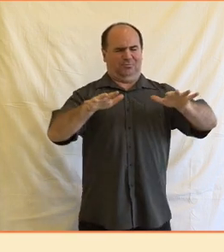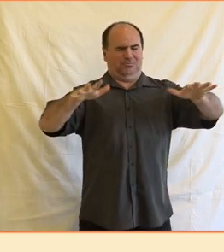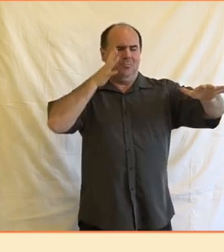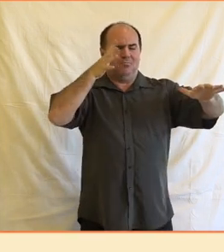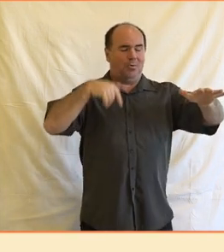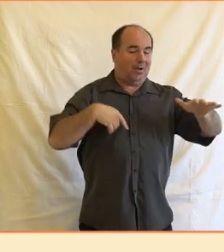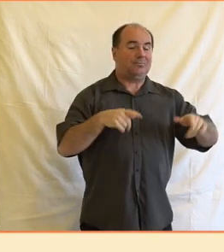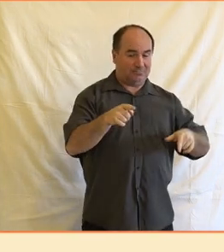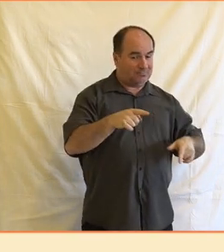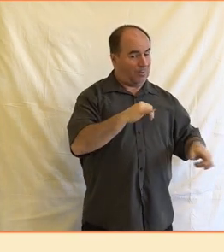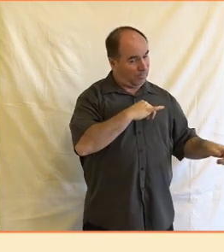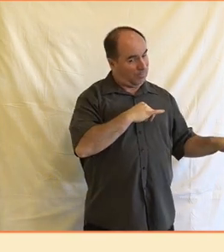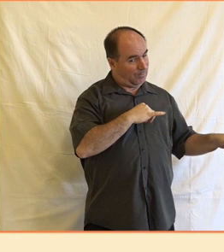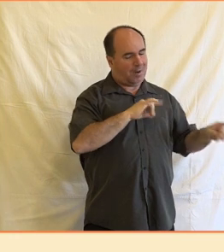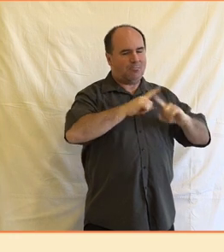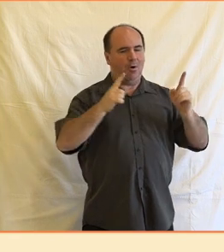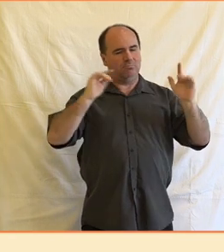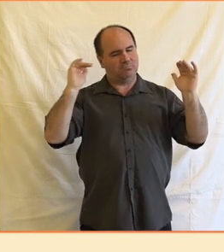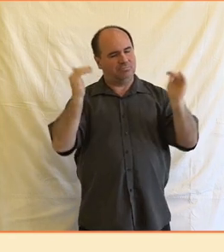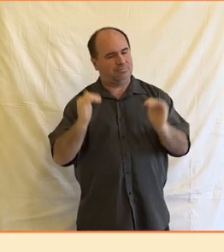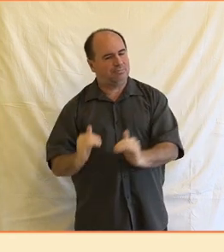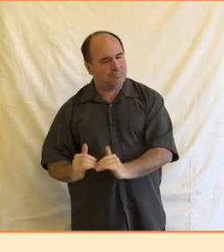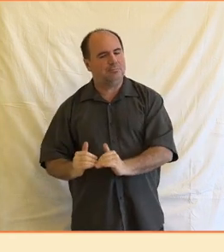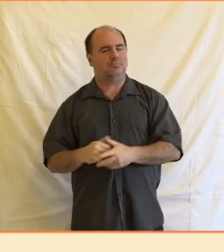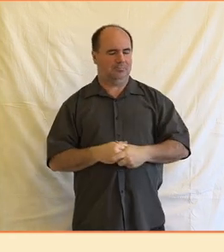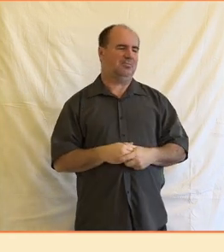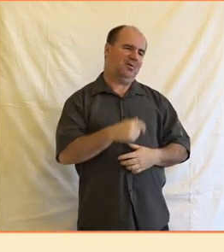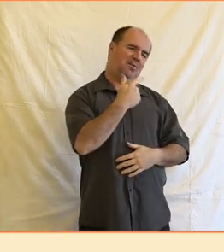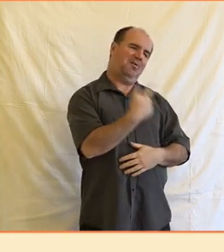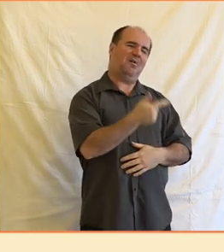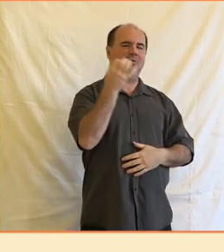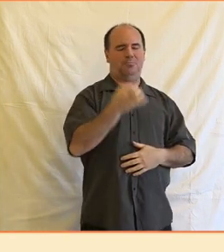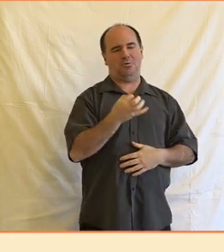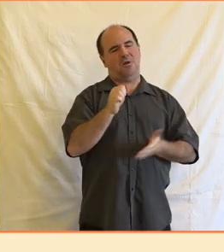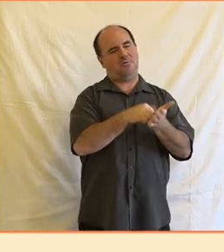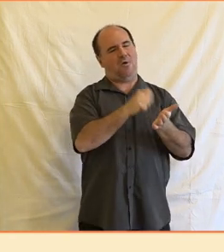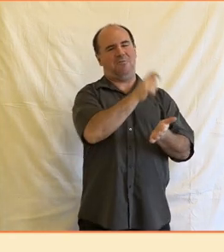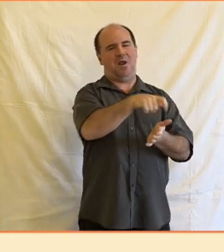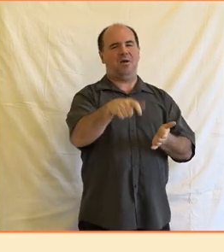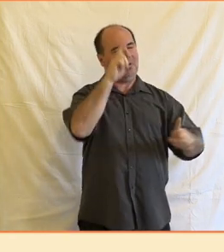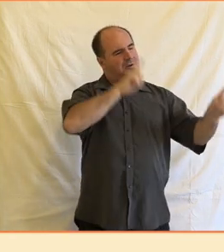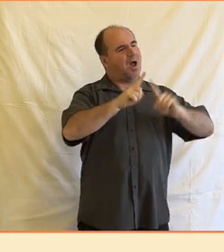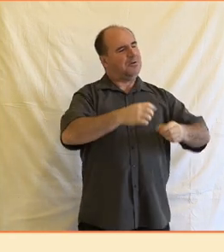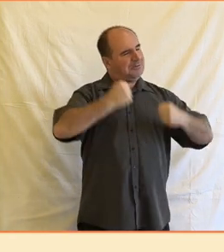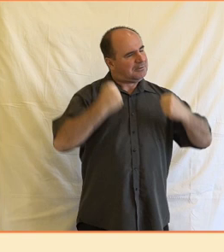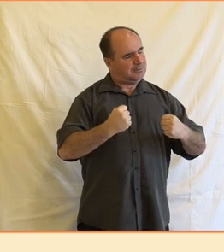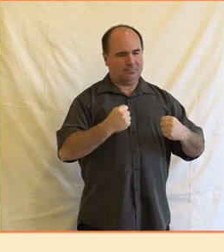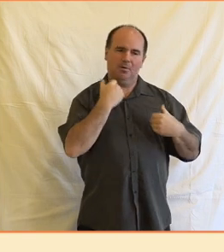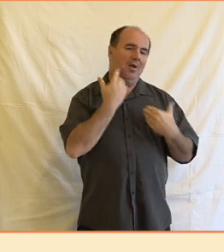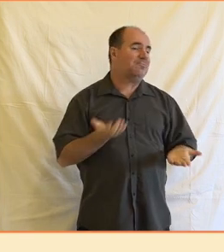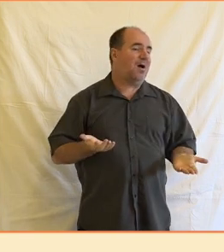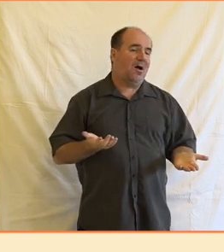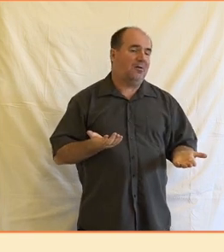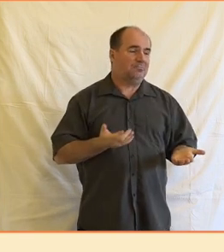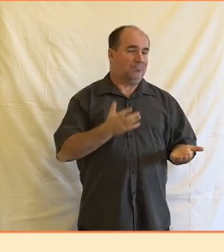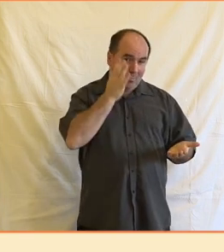těch 26% novinářů, kteří na to nemají nějaký vyhraněný názor. To mě poměrně překvapilo,